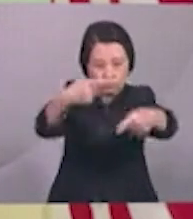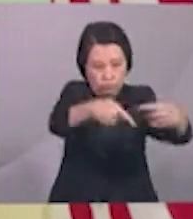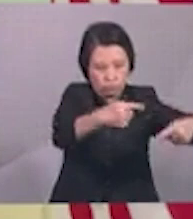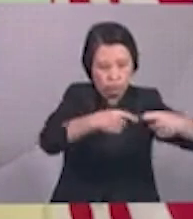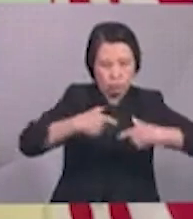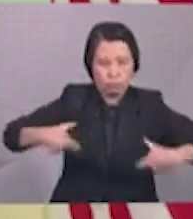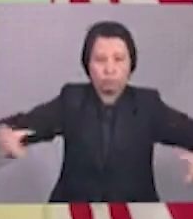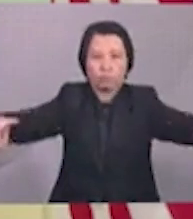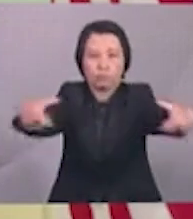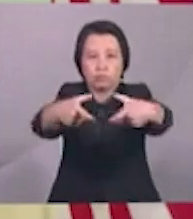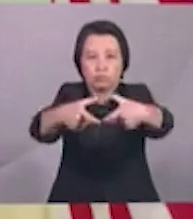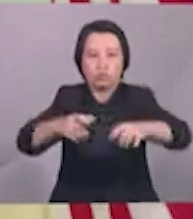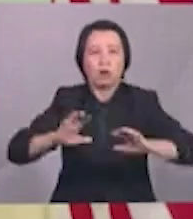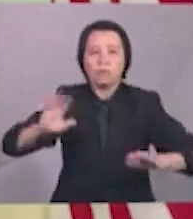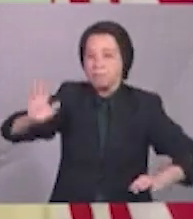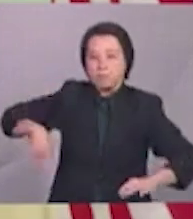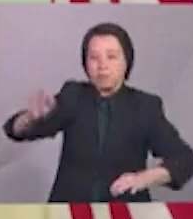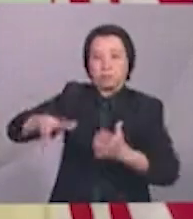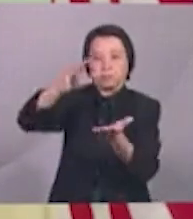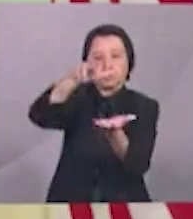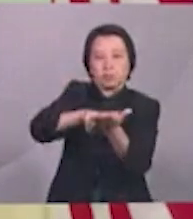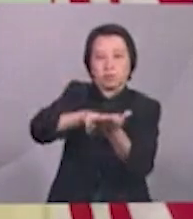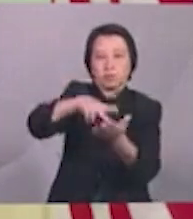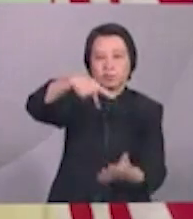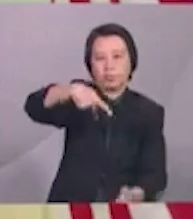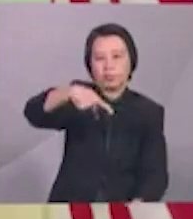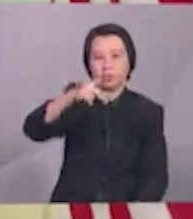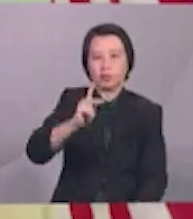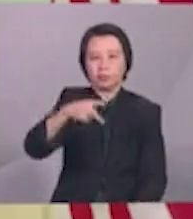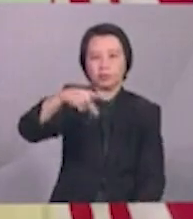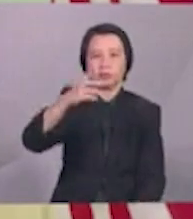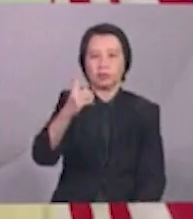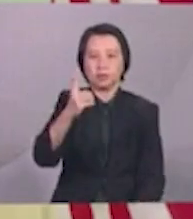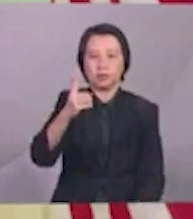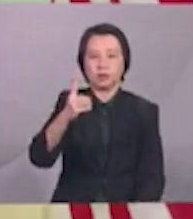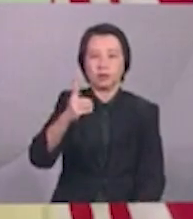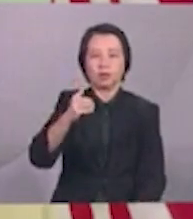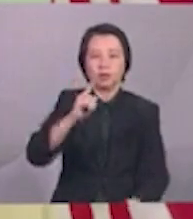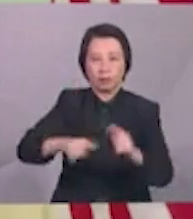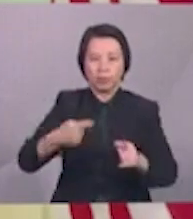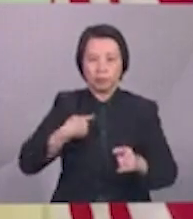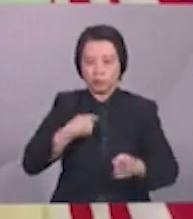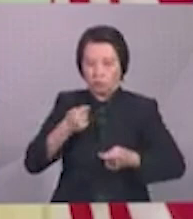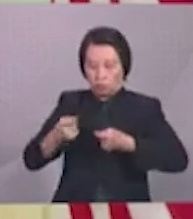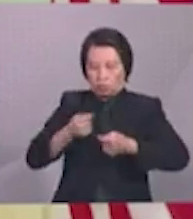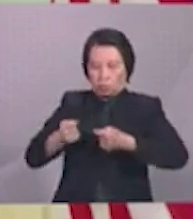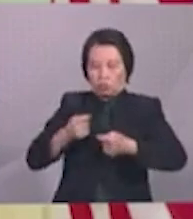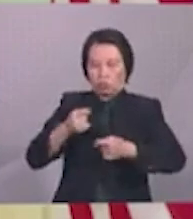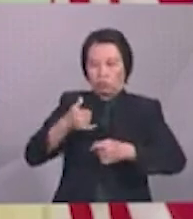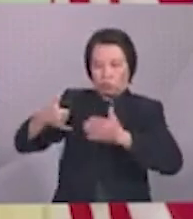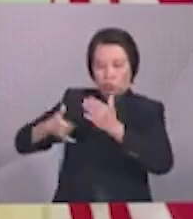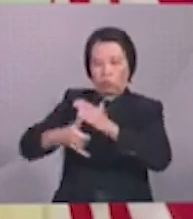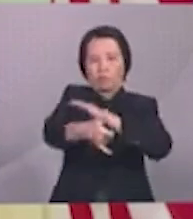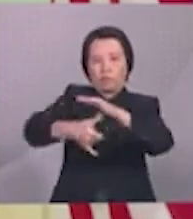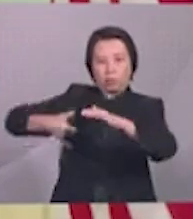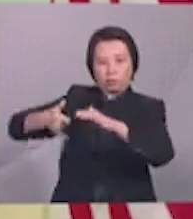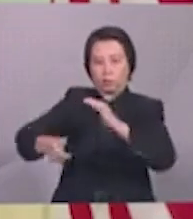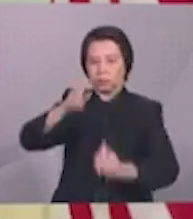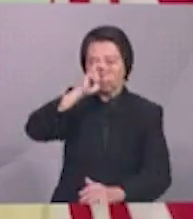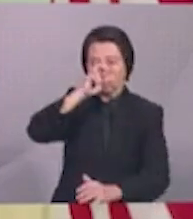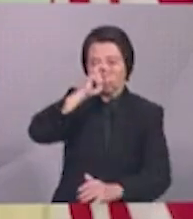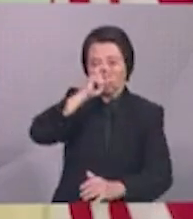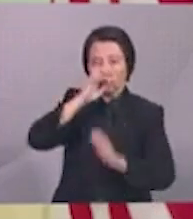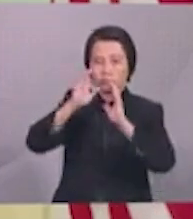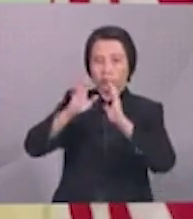kita tidak kita isytiharkan sebagai PKPD lagi. Tapi kita kontrol dari segi keluar masuk tu dengan lebih ketat daripada biasa. Secara